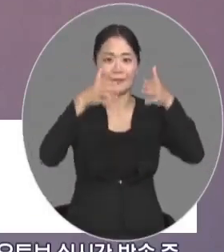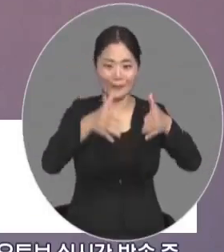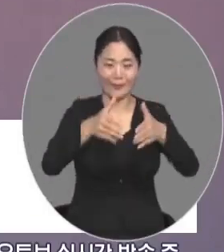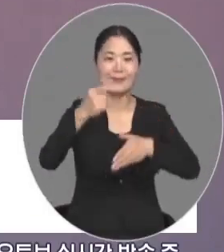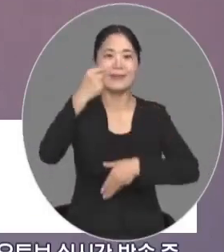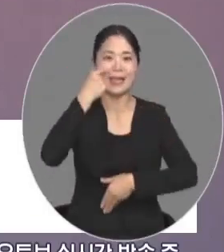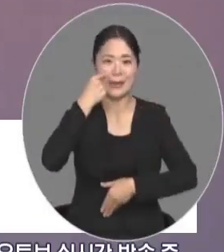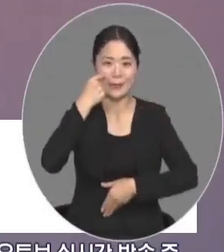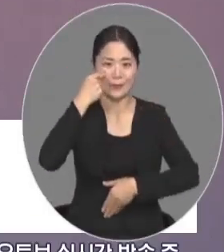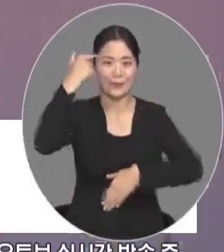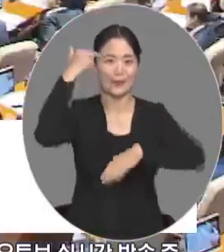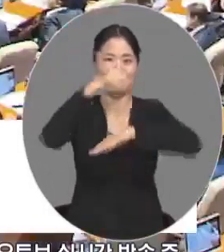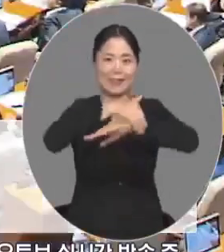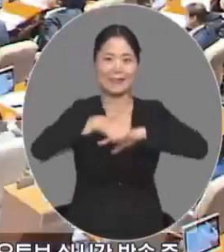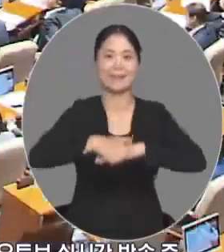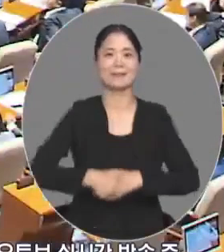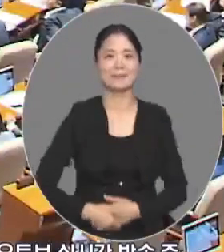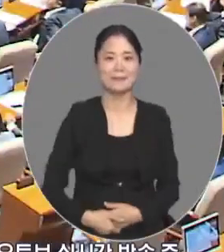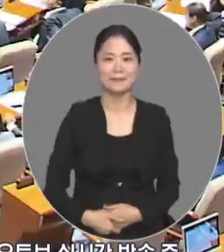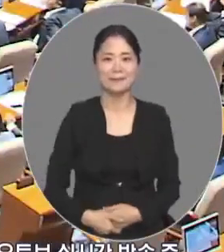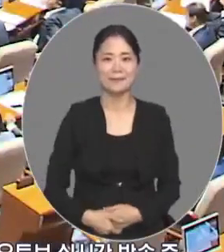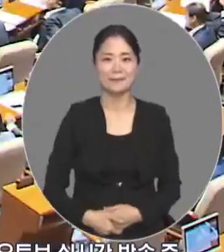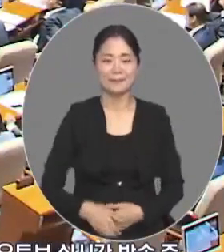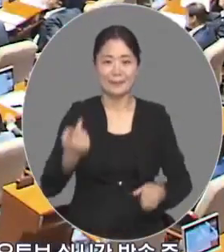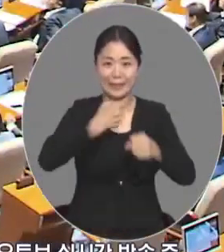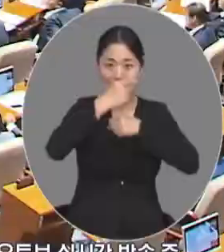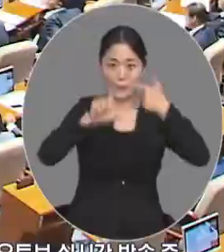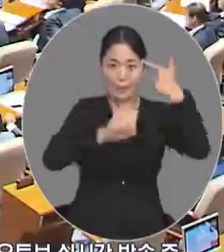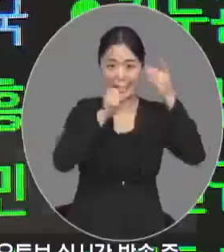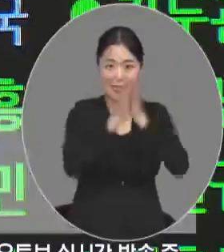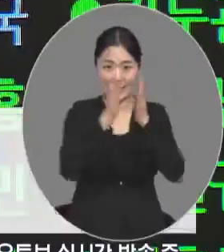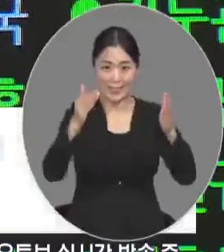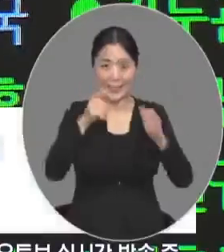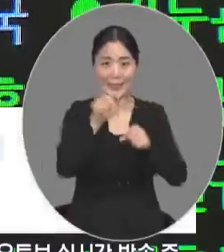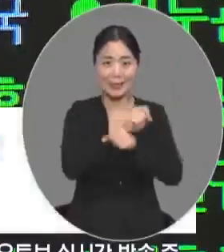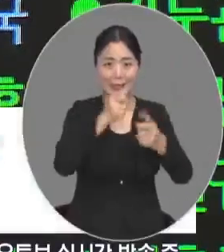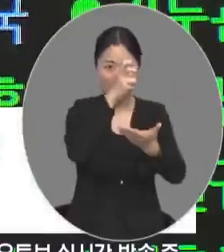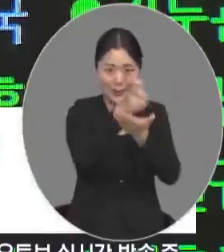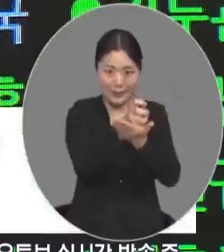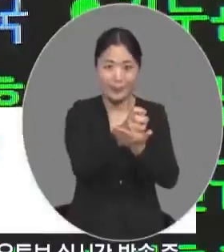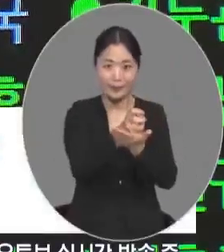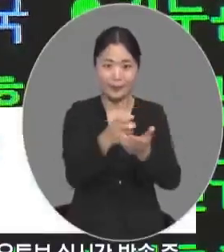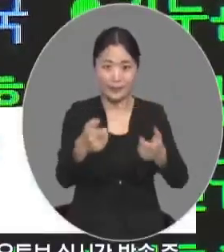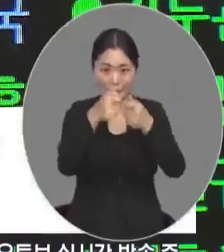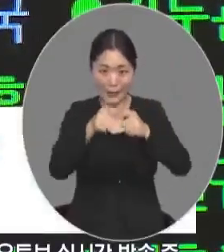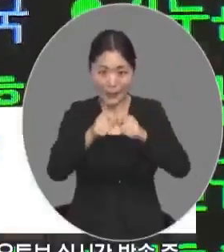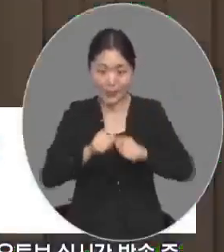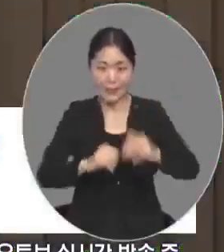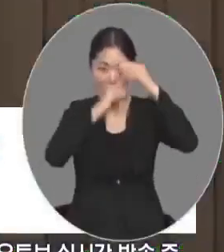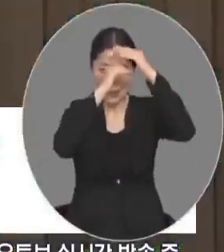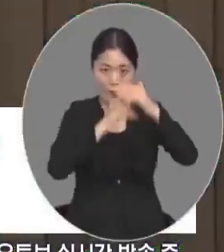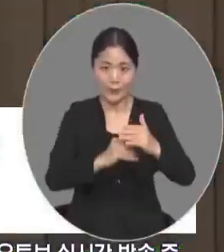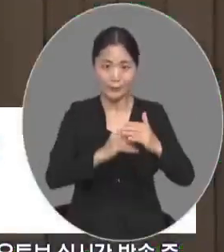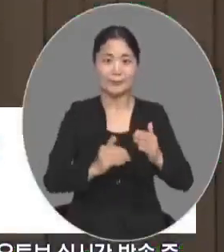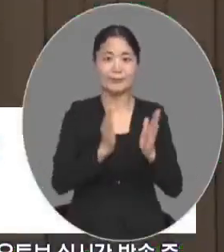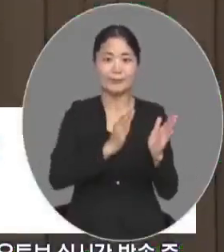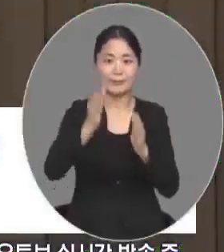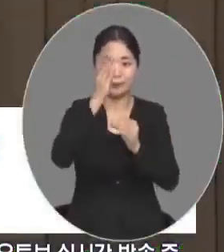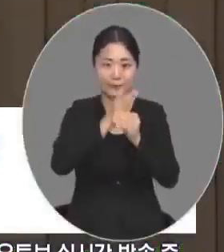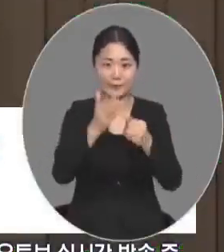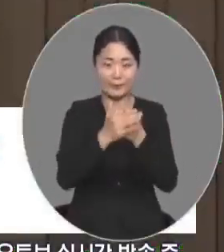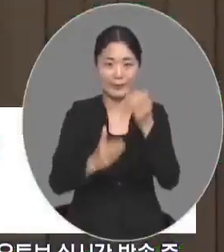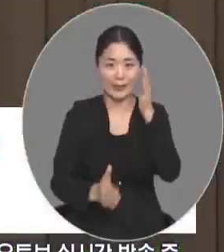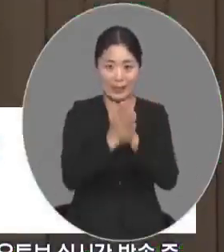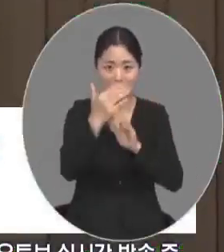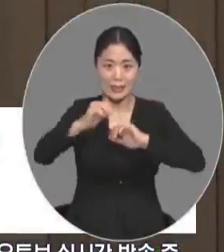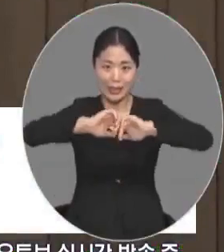집중해 나가겠습니다. 내년 6월 시행되는 특별법의 세부 시행령이 마련 중인 가운데 시는 별도의 연구